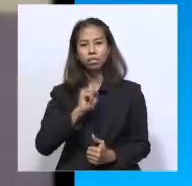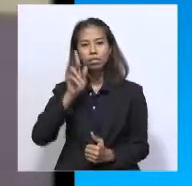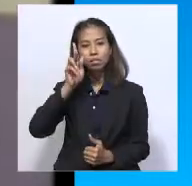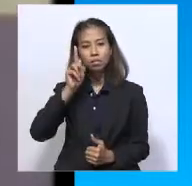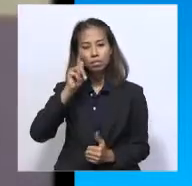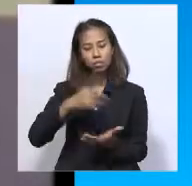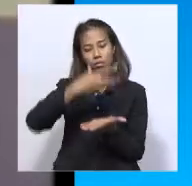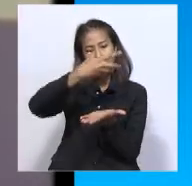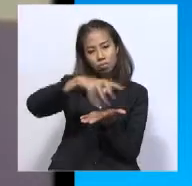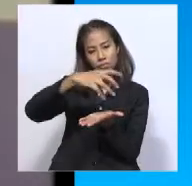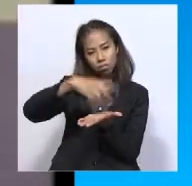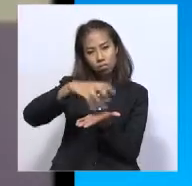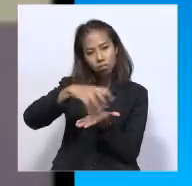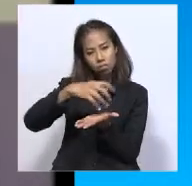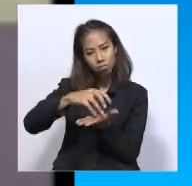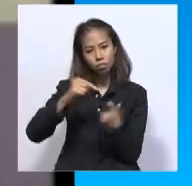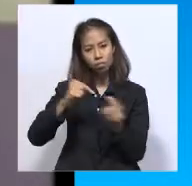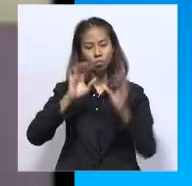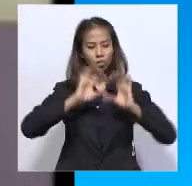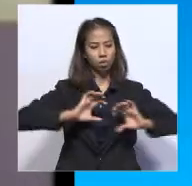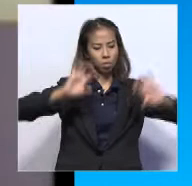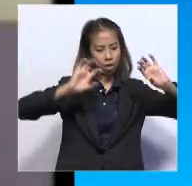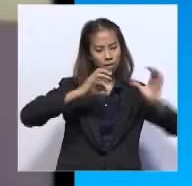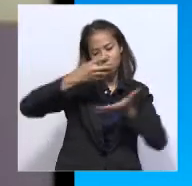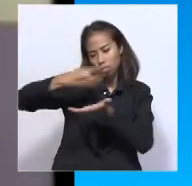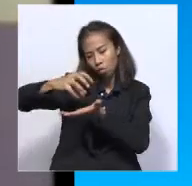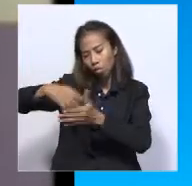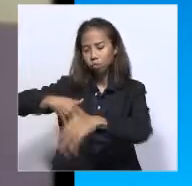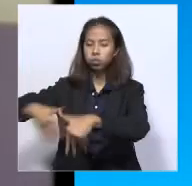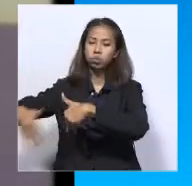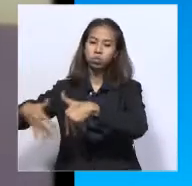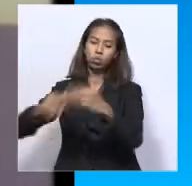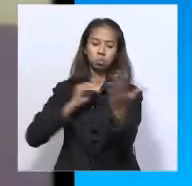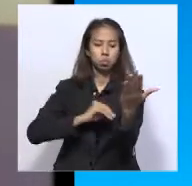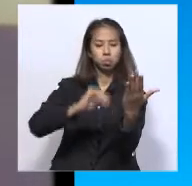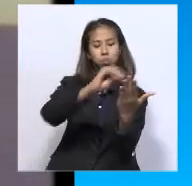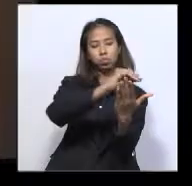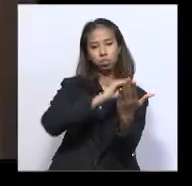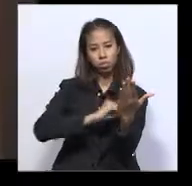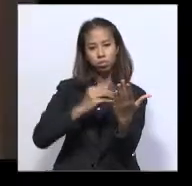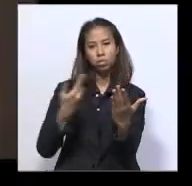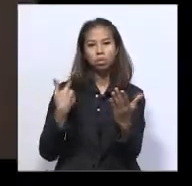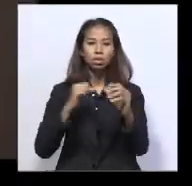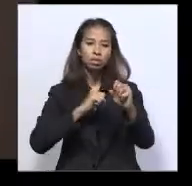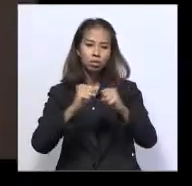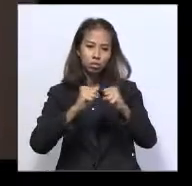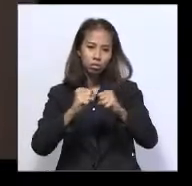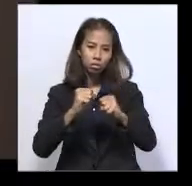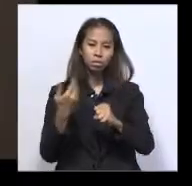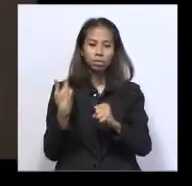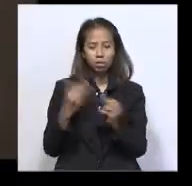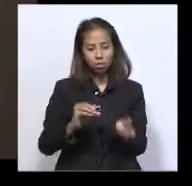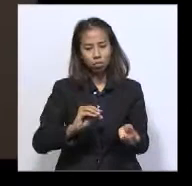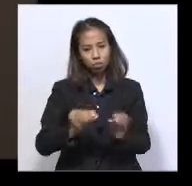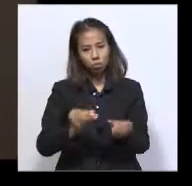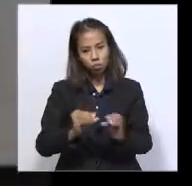สารข้อเท็จจริงจากภาครัฐสู่ประชาชนในทุกพื้นที่ของประเทศผ่านสื่อในสังกัดทั้งวิทยุกระจายเสีย